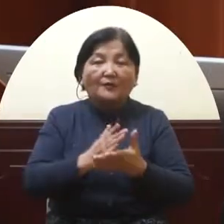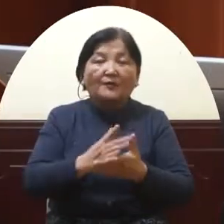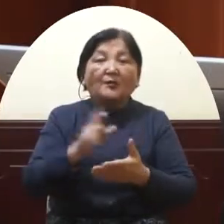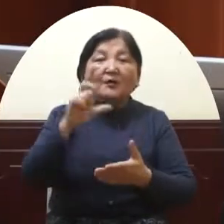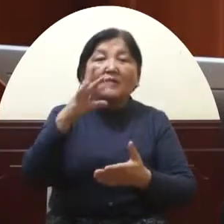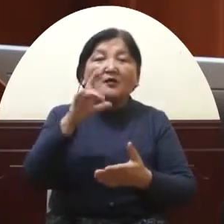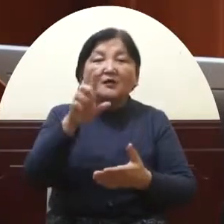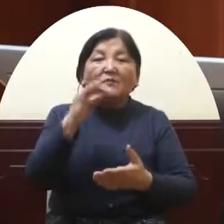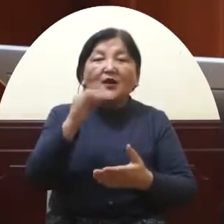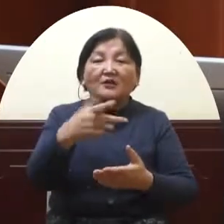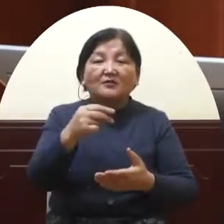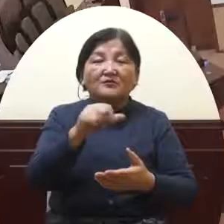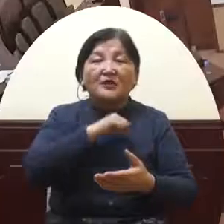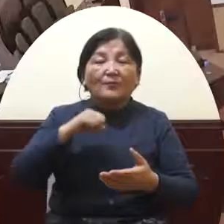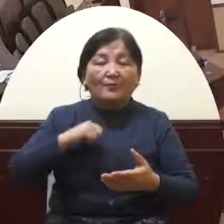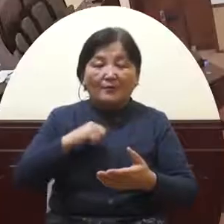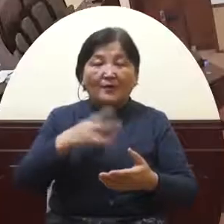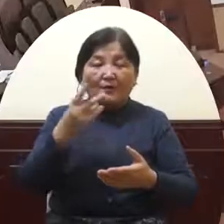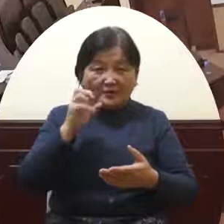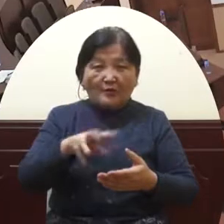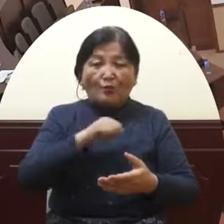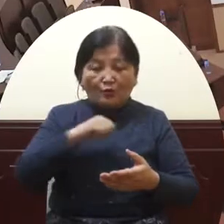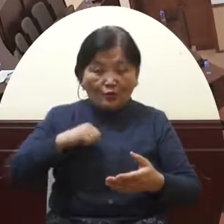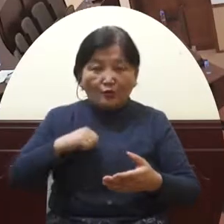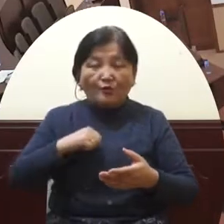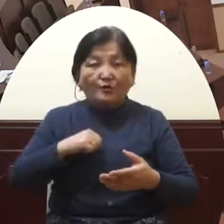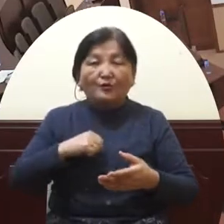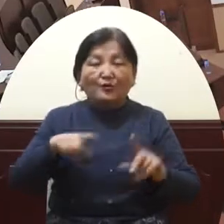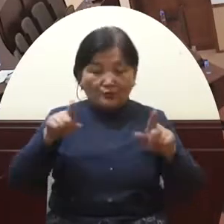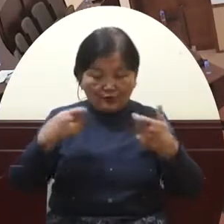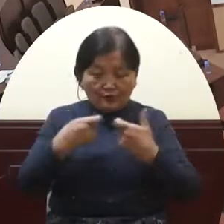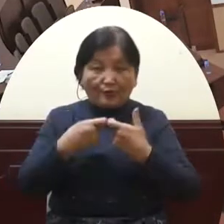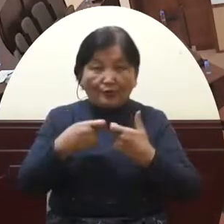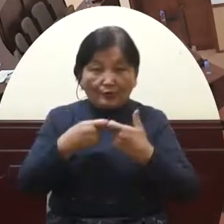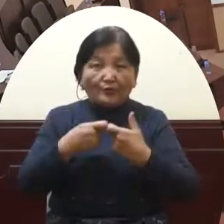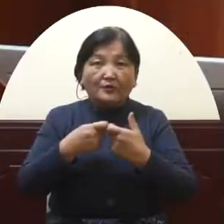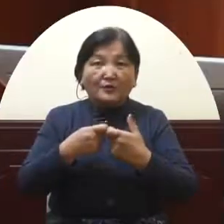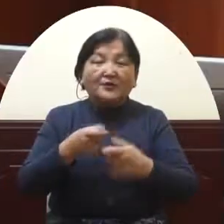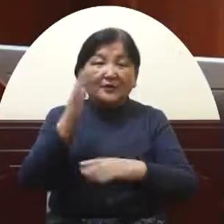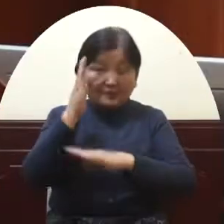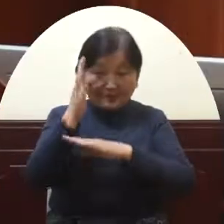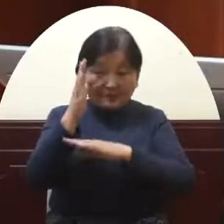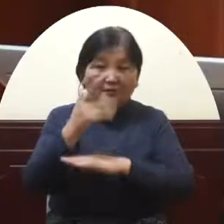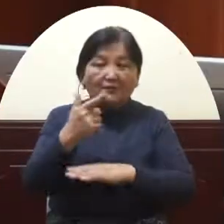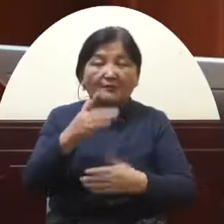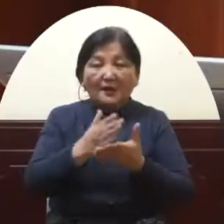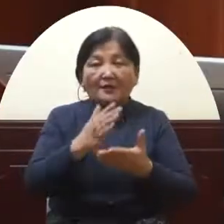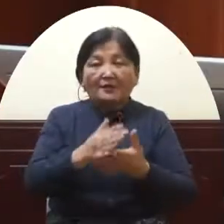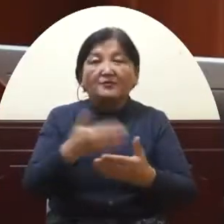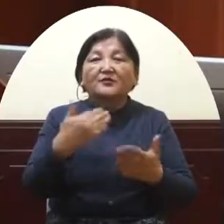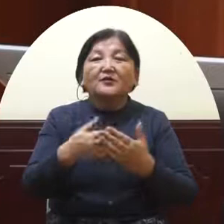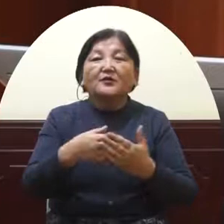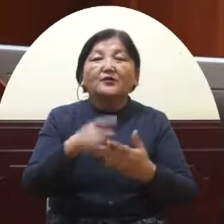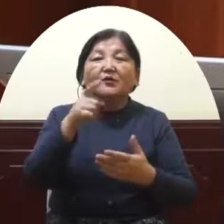тааруулж сонгодог. Одоо бидний нүдэн дээр нэг нь холимог тогтолцоо, нэг нь мажоритар тогтолцоо дэмжиж байгаа юм шиг харагдаад байгаа.